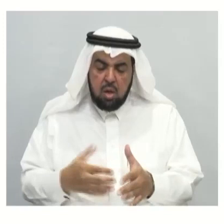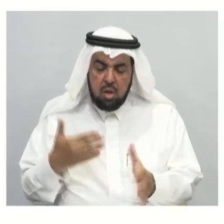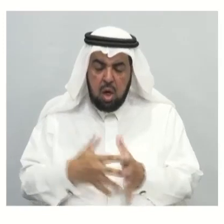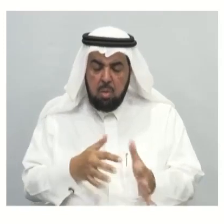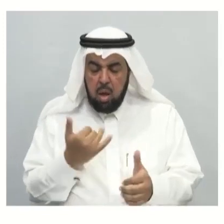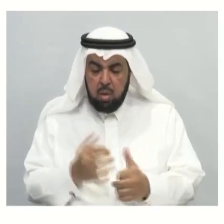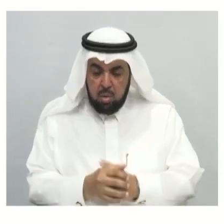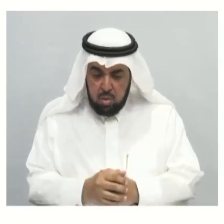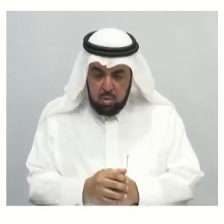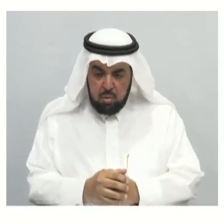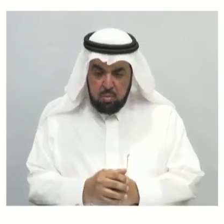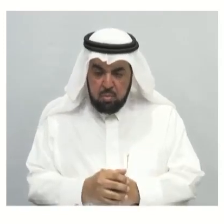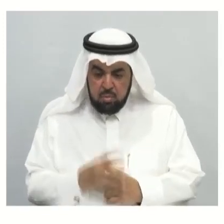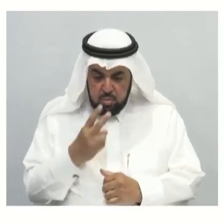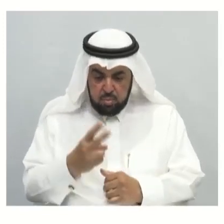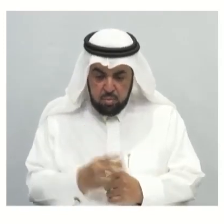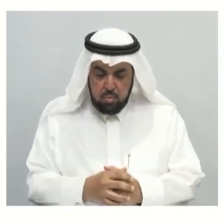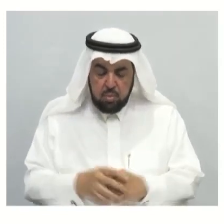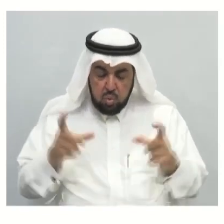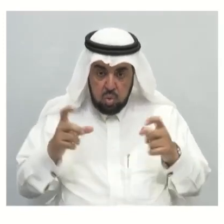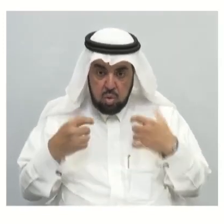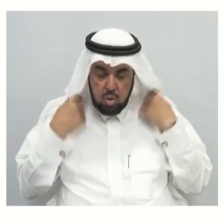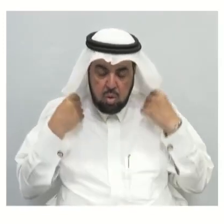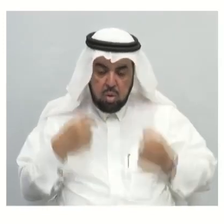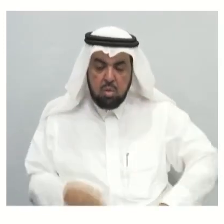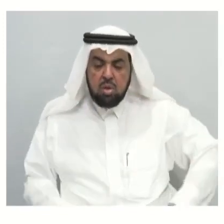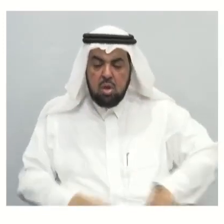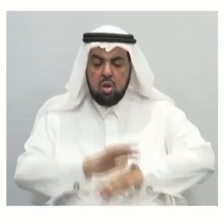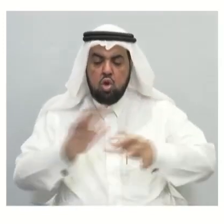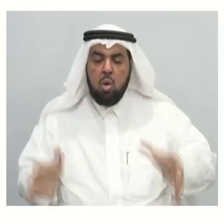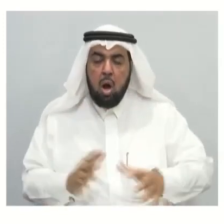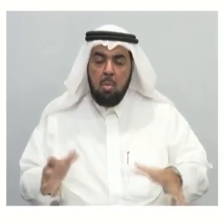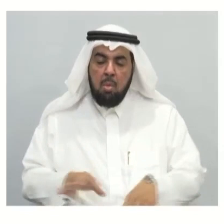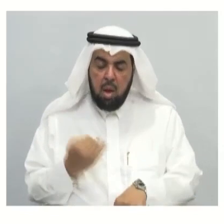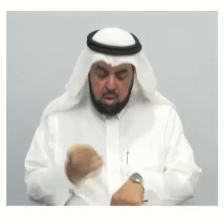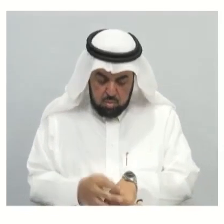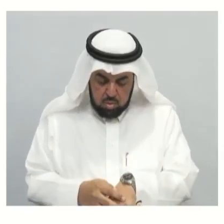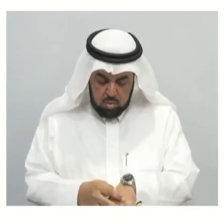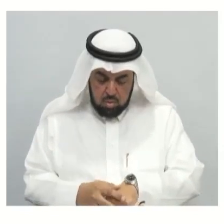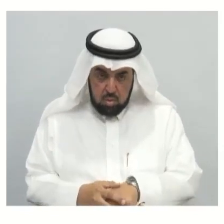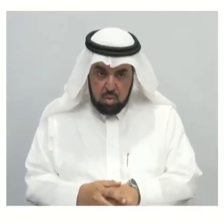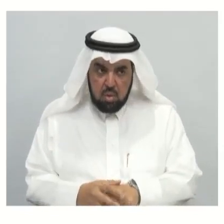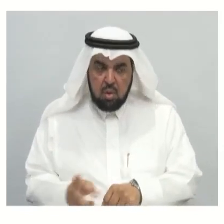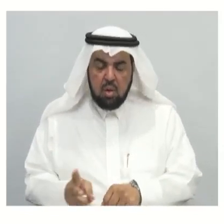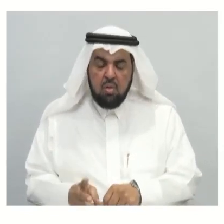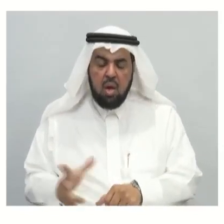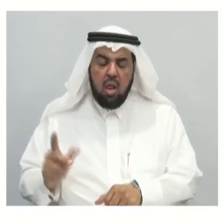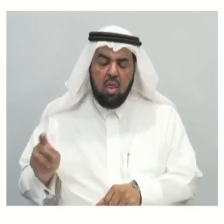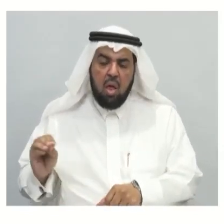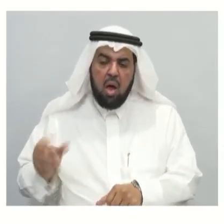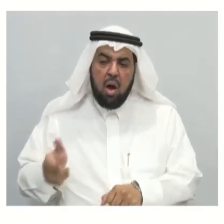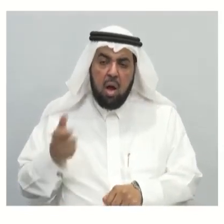ومنظومتها هنا نشاهد صوره جماعيه للقمه العربيه في التي اقيمت في مدينه الظهران